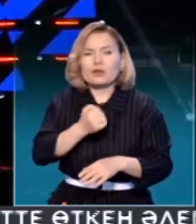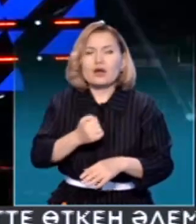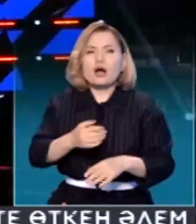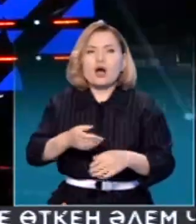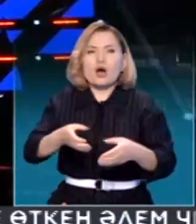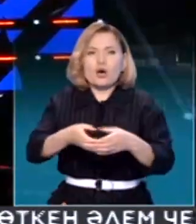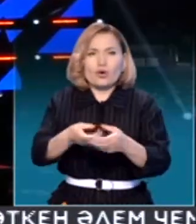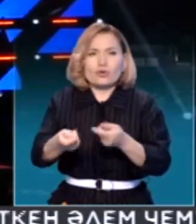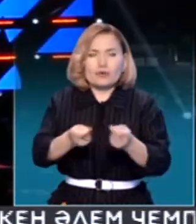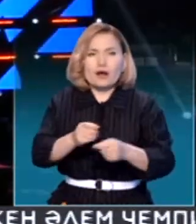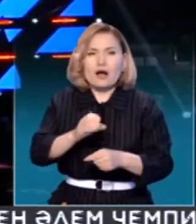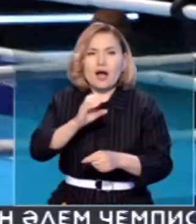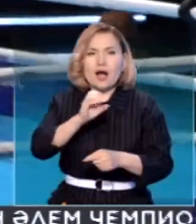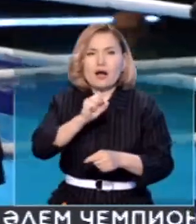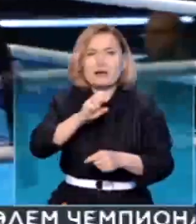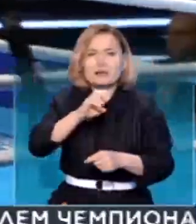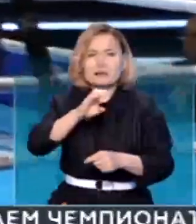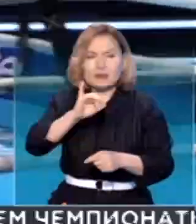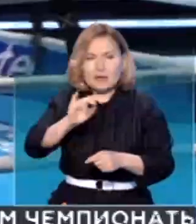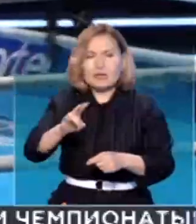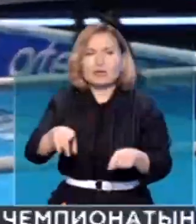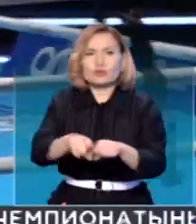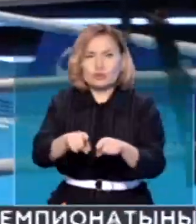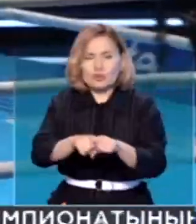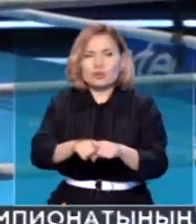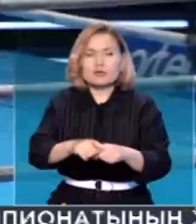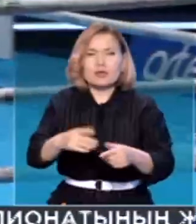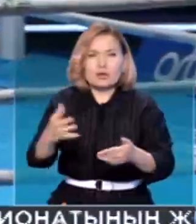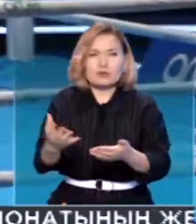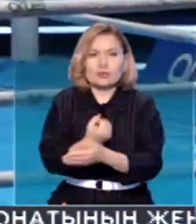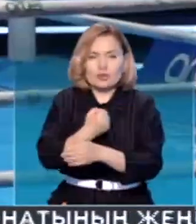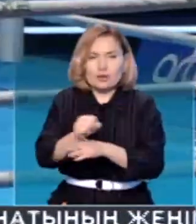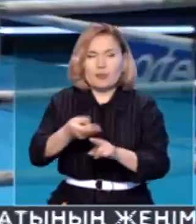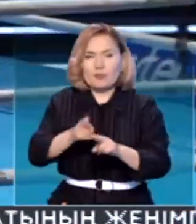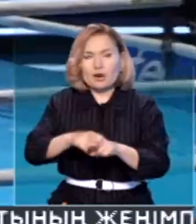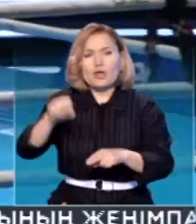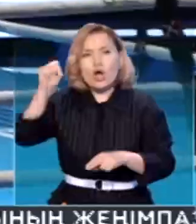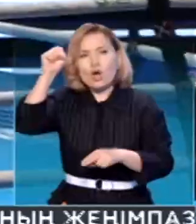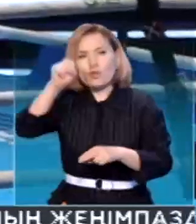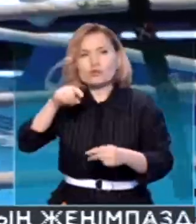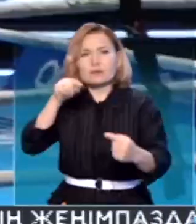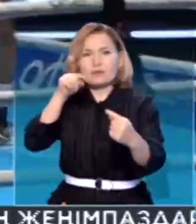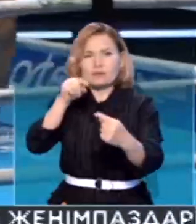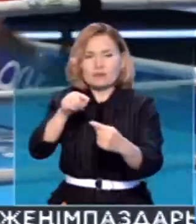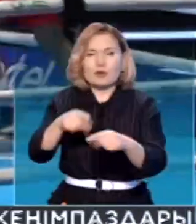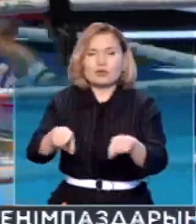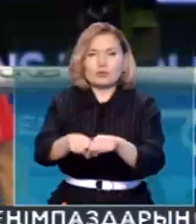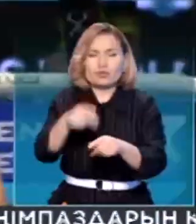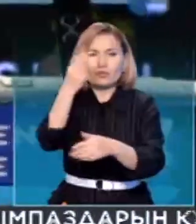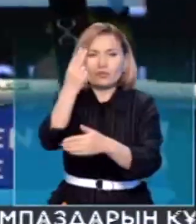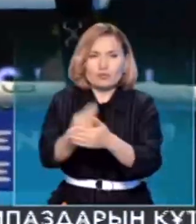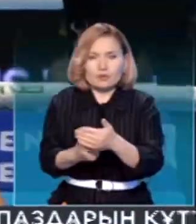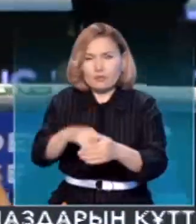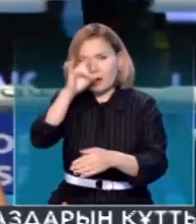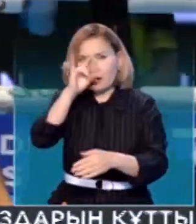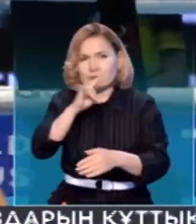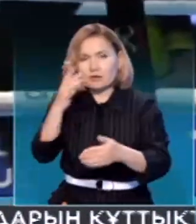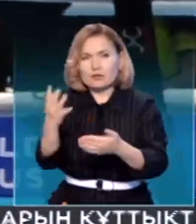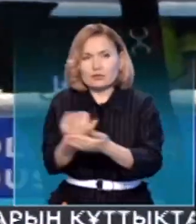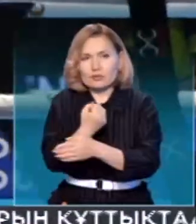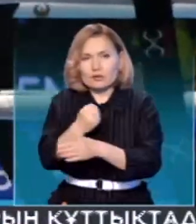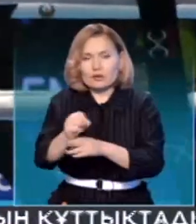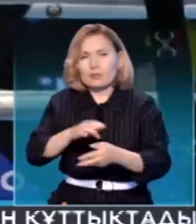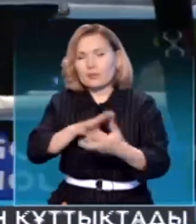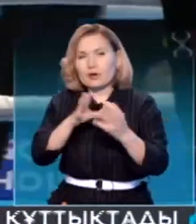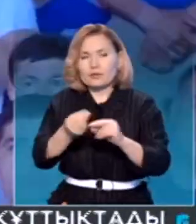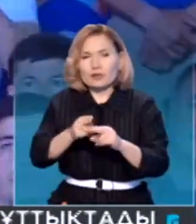Асланбек Шымбергенов те өзіне артылған міндетті абыроймен алып шықты. Оның да қарсыласы өзбек елінің өкілі Сайджамшит Умаров болды. Өте тартысты өткен